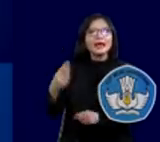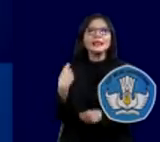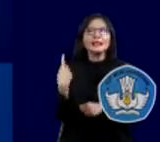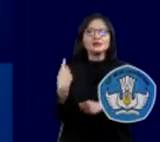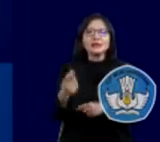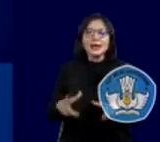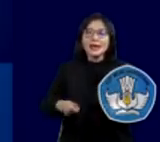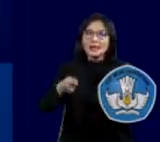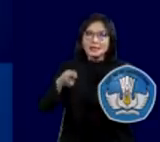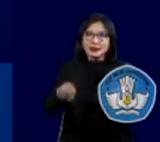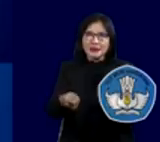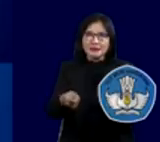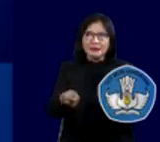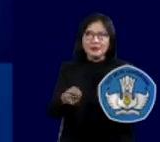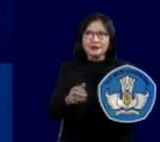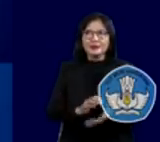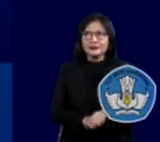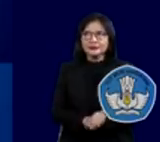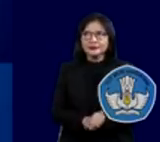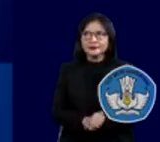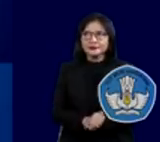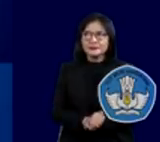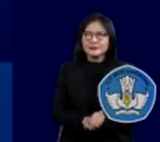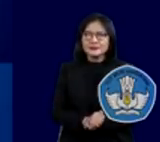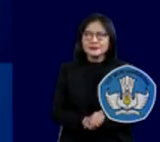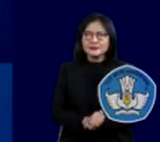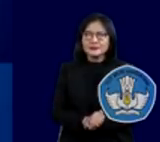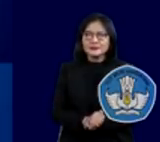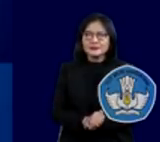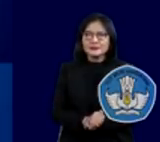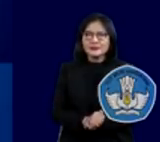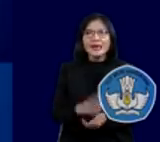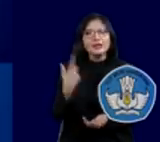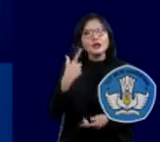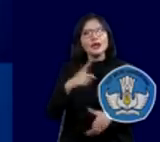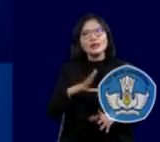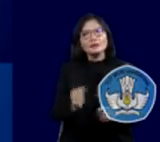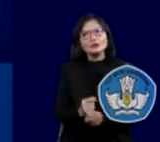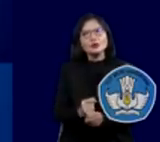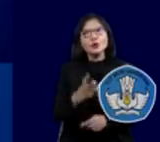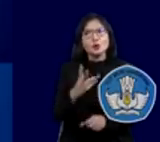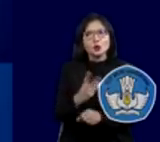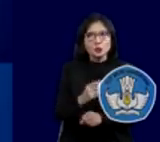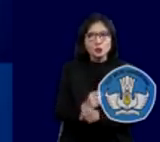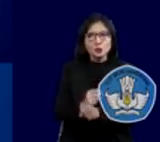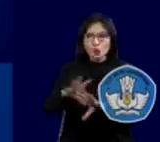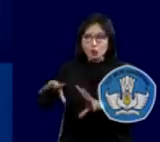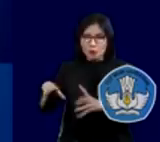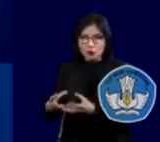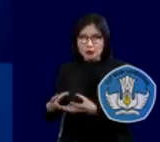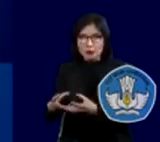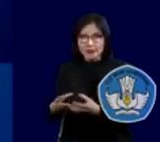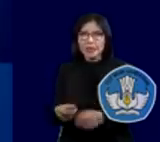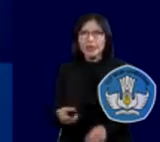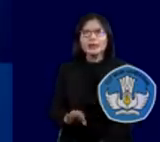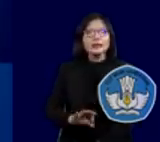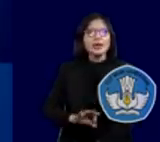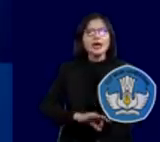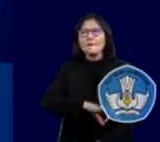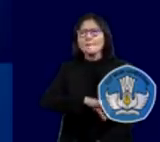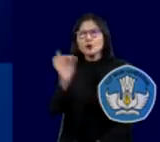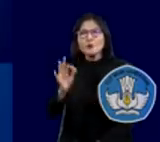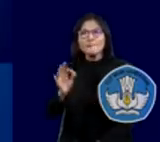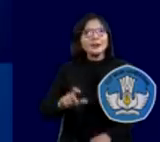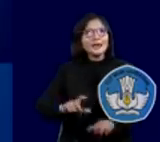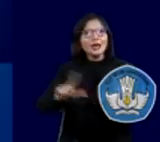di Dapodik. Ini juga termasuk guru eks tenaga honorer kategori 2 yang belum pernah lulus seleksi